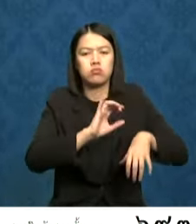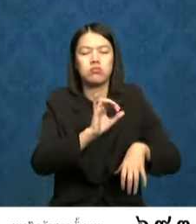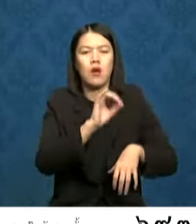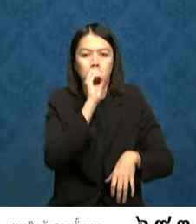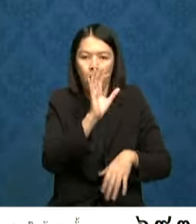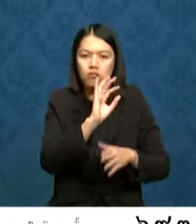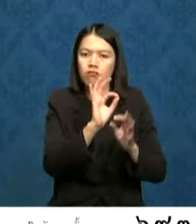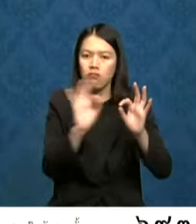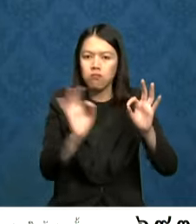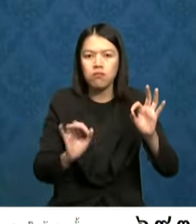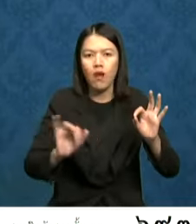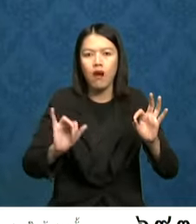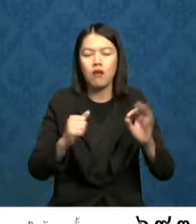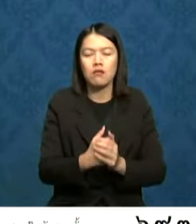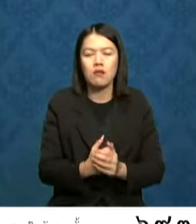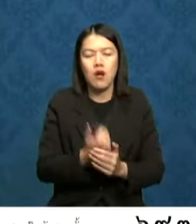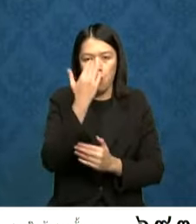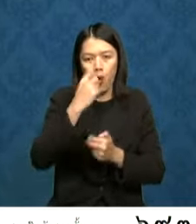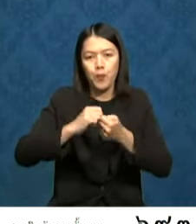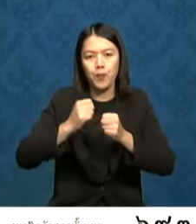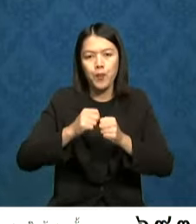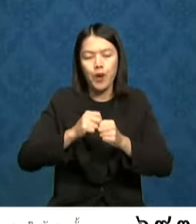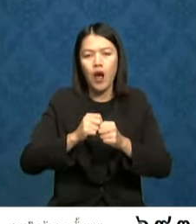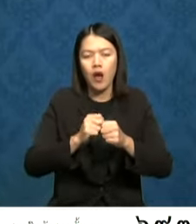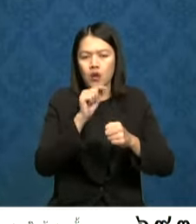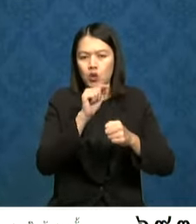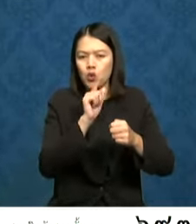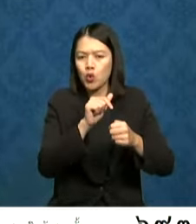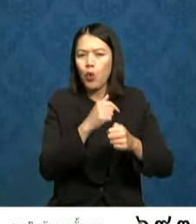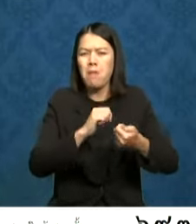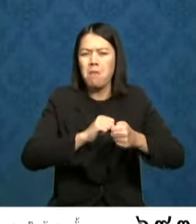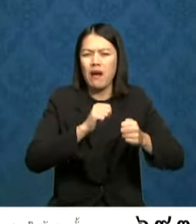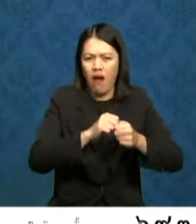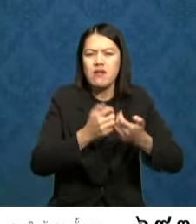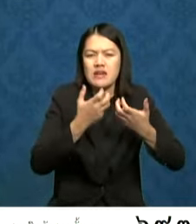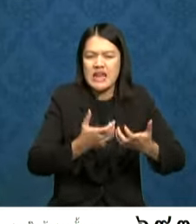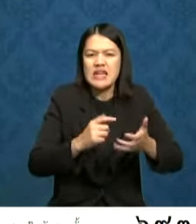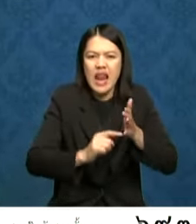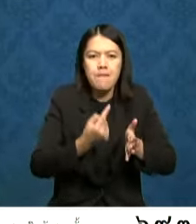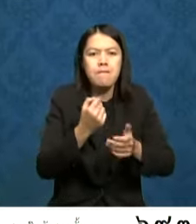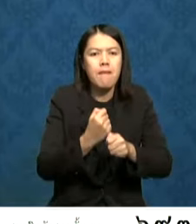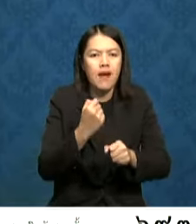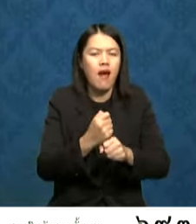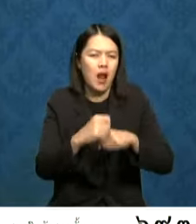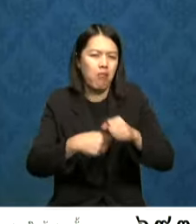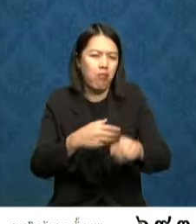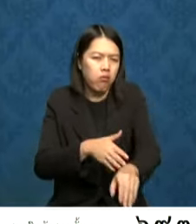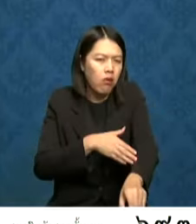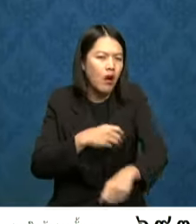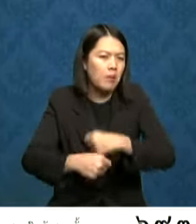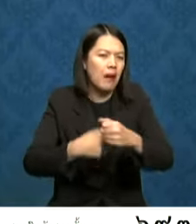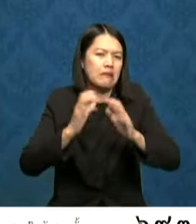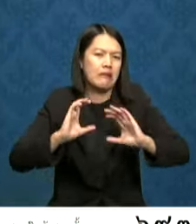ค่ะและแต่แต่ว่าพวกนั้นเนี่ยมันคือปัญหาเชิงโครงสร้างที่แท้จริงของความอุ้ยอ้ายความซ้ำซ้อนและความไร้ประสิทธิภาพของ